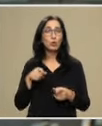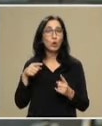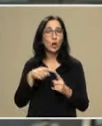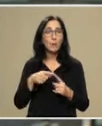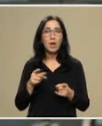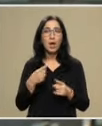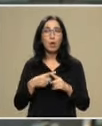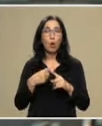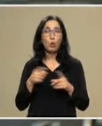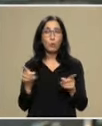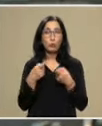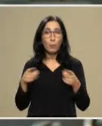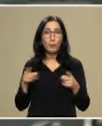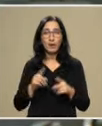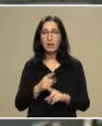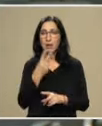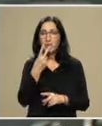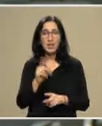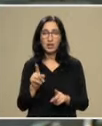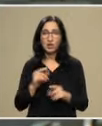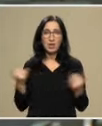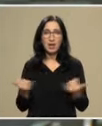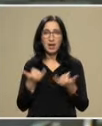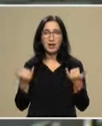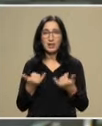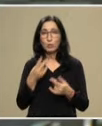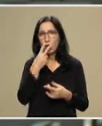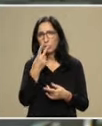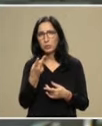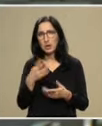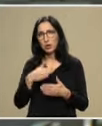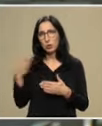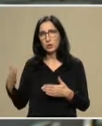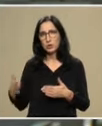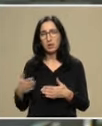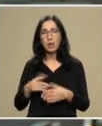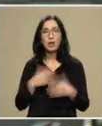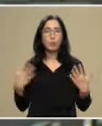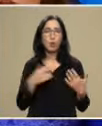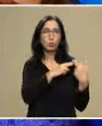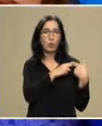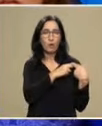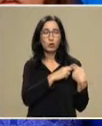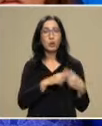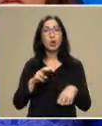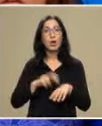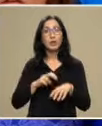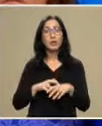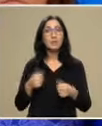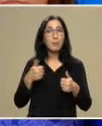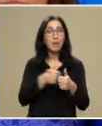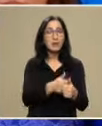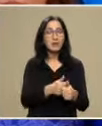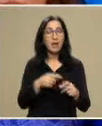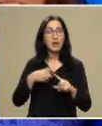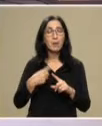пеене. Видях, че не е толкова лесно, както изглежда отстрани и е доста отговорно. Деница се